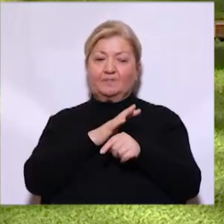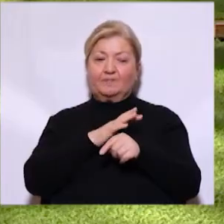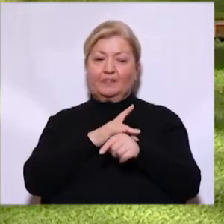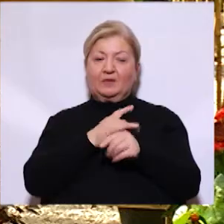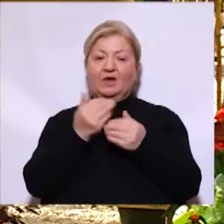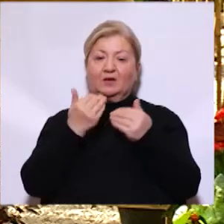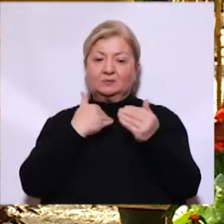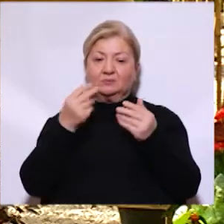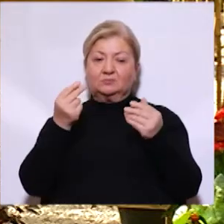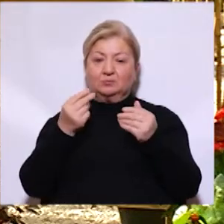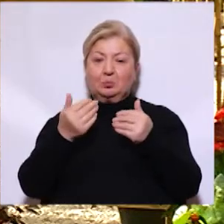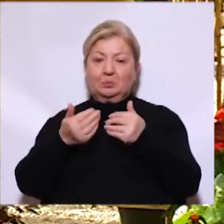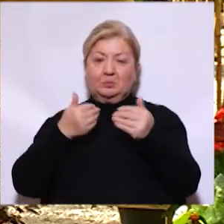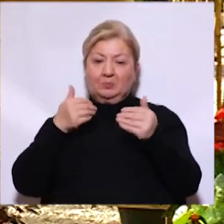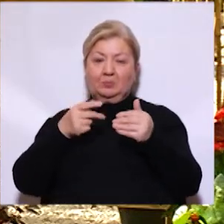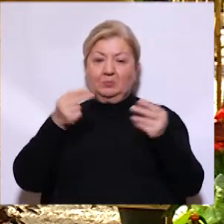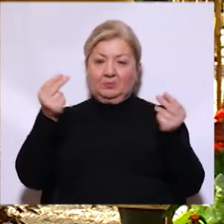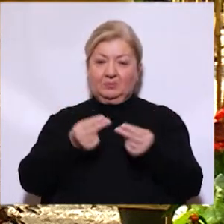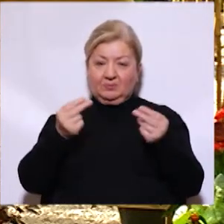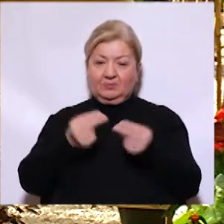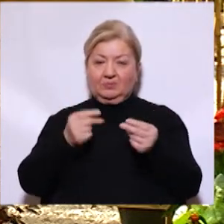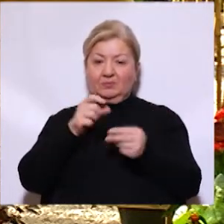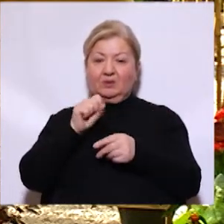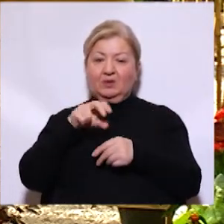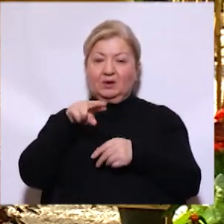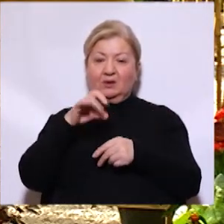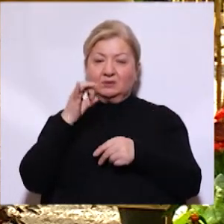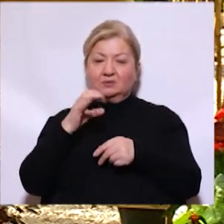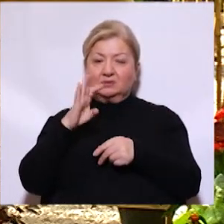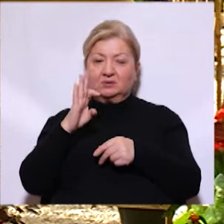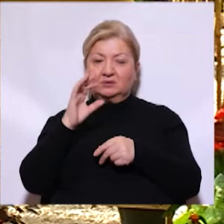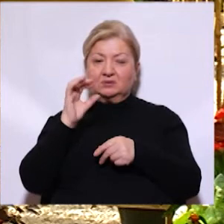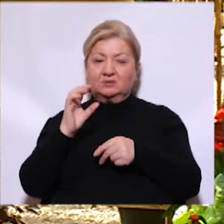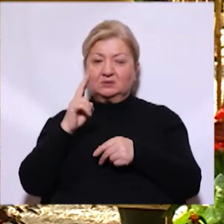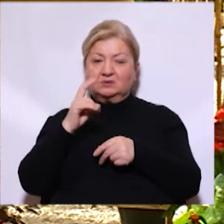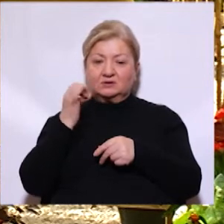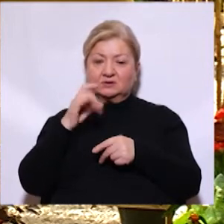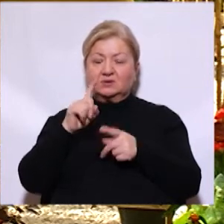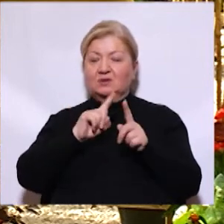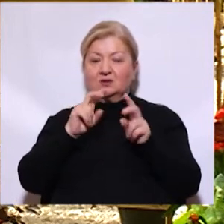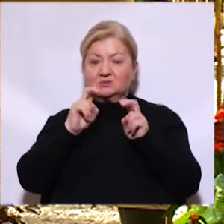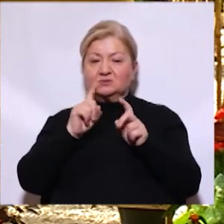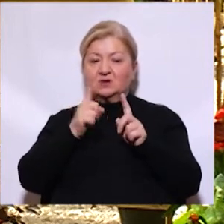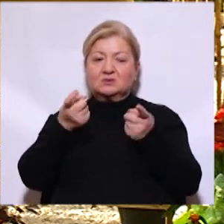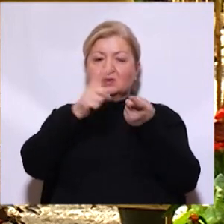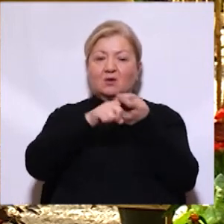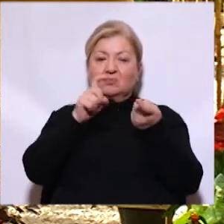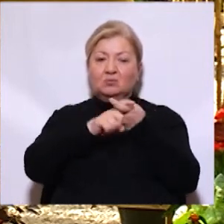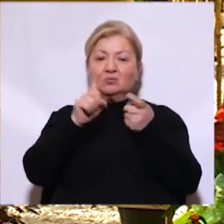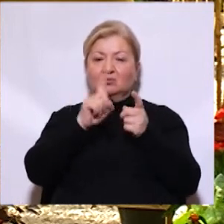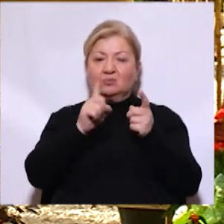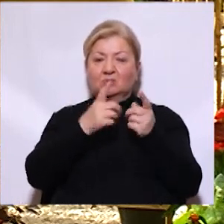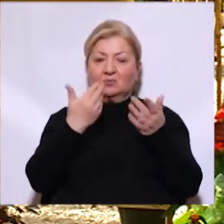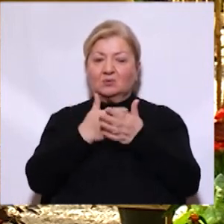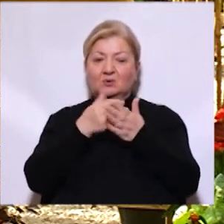ადიქციაზე და ადრეულ ქორწინებაზე, ხო? ადიქცია რა არის, როგორც განმარტეთ, ეს არის რაღაცა დამოკიდებულებები რაღაცეებზე, ხო?